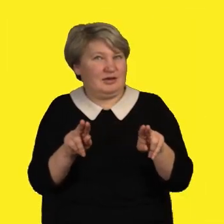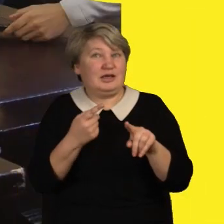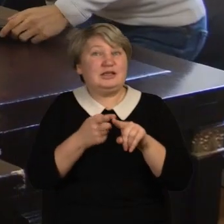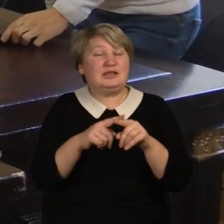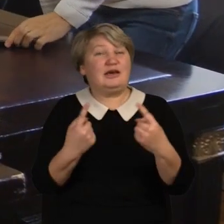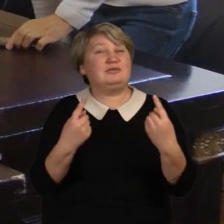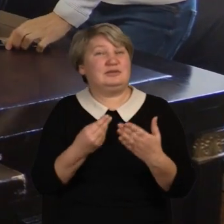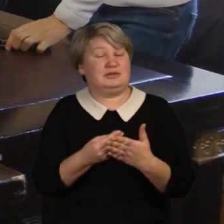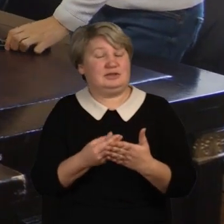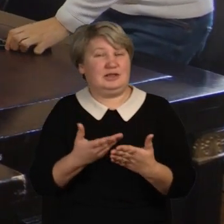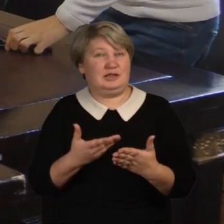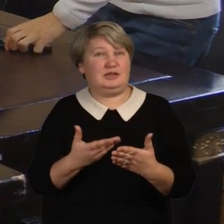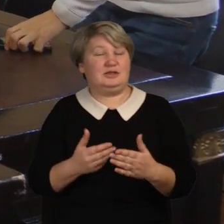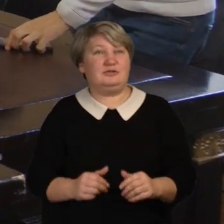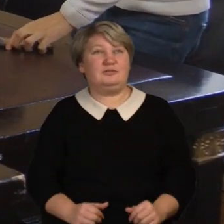цінність.